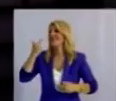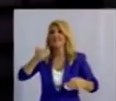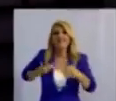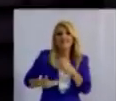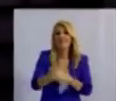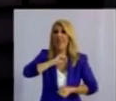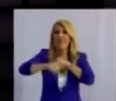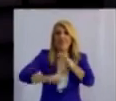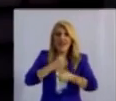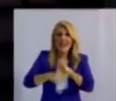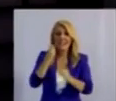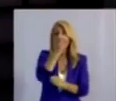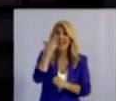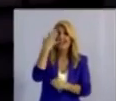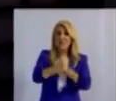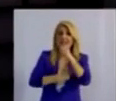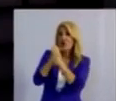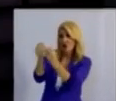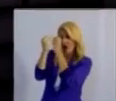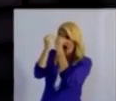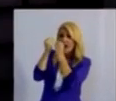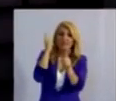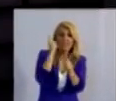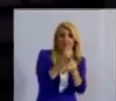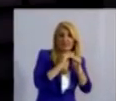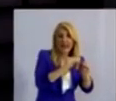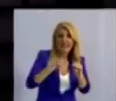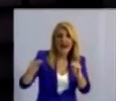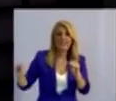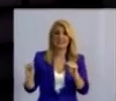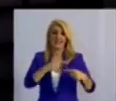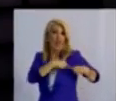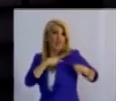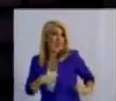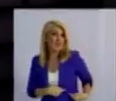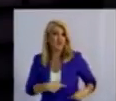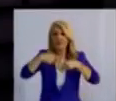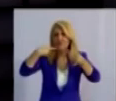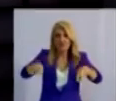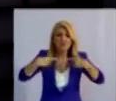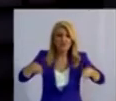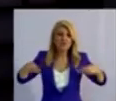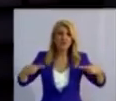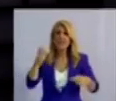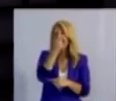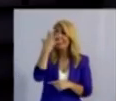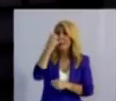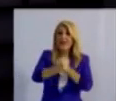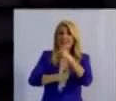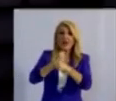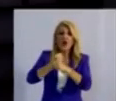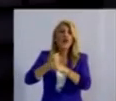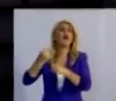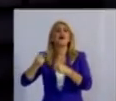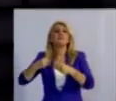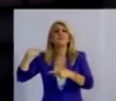δράσεων. 35 χρόνια μάθησης, κατάρτισης, εθελοντισμού, αθλητισμού. 35 χρόνια εμπειριών ζωής, ορμιών με νέους και νέες